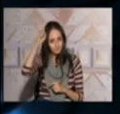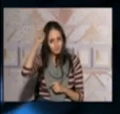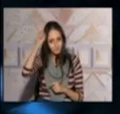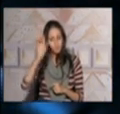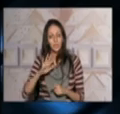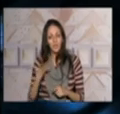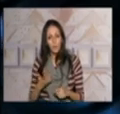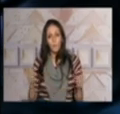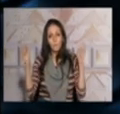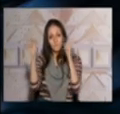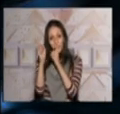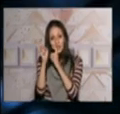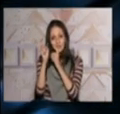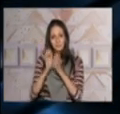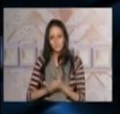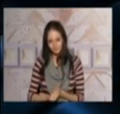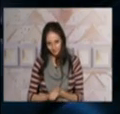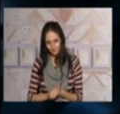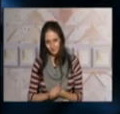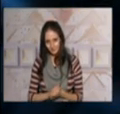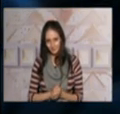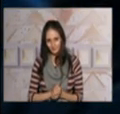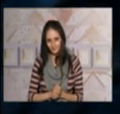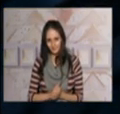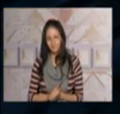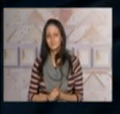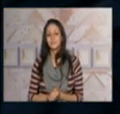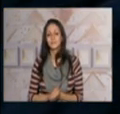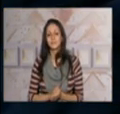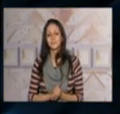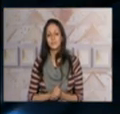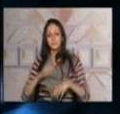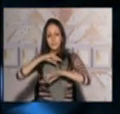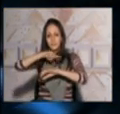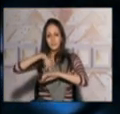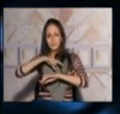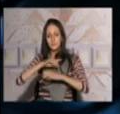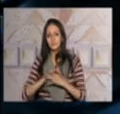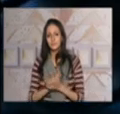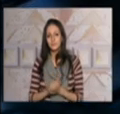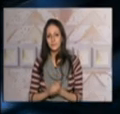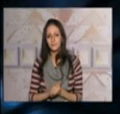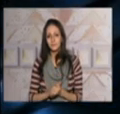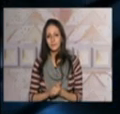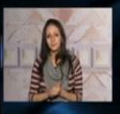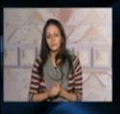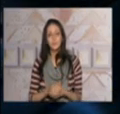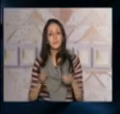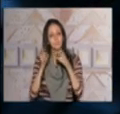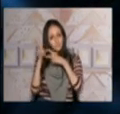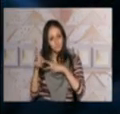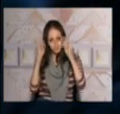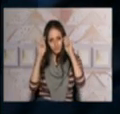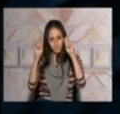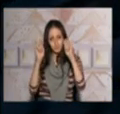الزياره بتاعته خلال اقامته الموجوده في شرم الشيخ. وهل نوعيه السائح يا فندم اللي بيروح شرم الشيخ بيبقى عنده